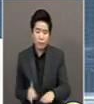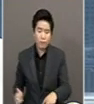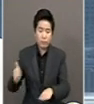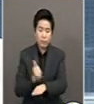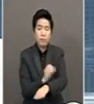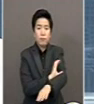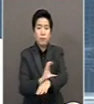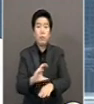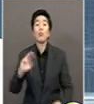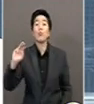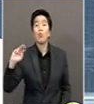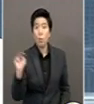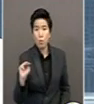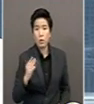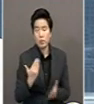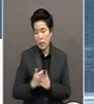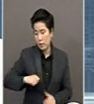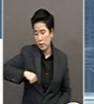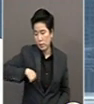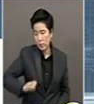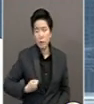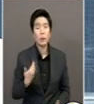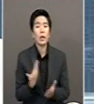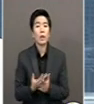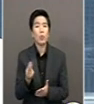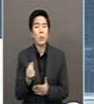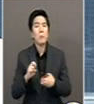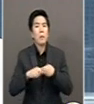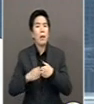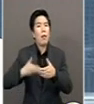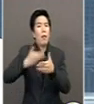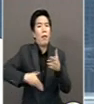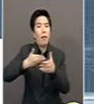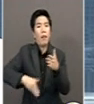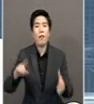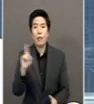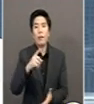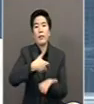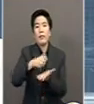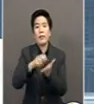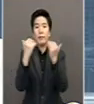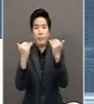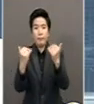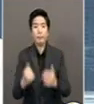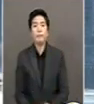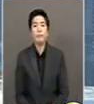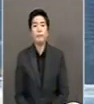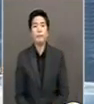ไฟฟ้าสายสีม่วงนั้นจะต้องมีค่าใช้จ่ายเท่าไหร่แล้วมีอุปสรรคอะไรบ้างติดตามจากรายงานพิเศษนี้ค่ะ